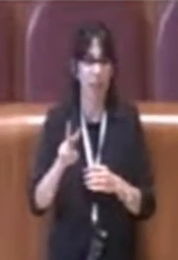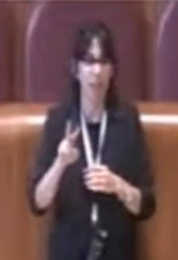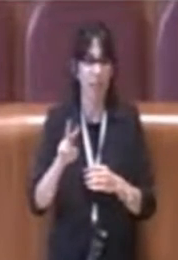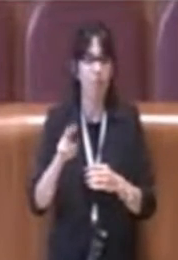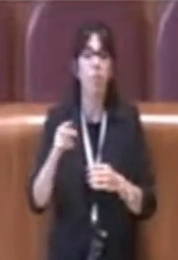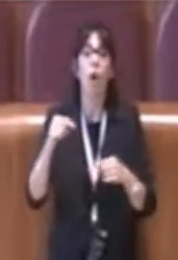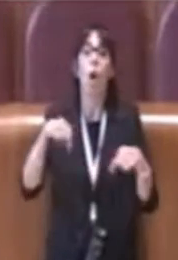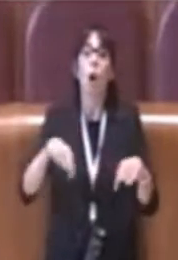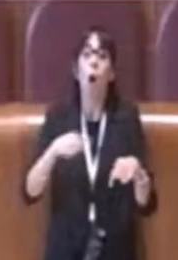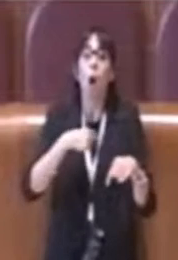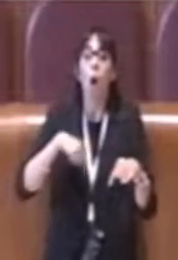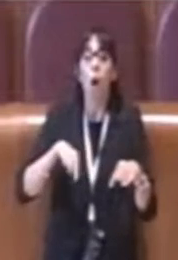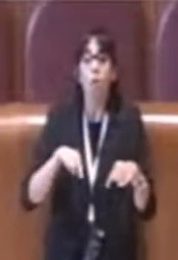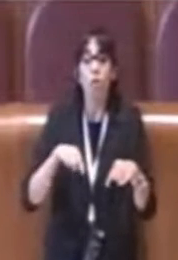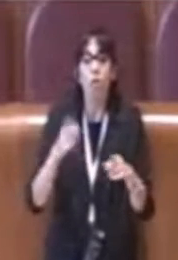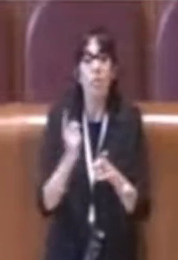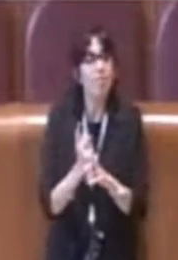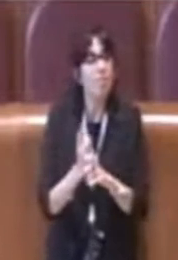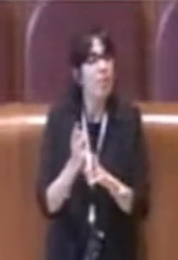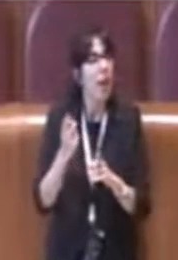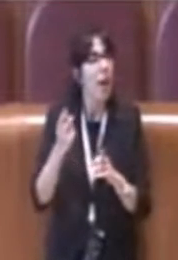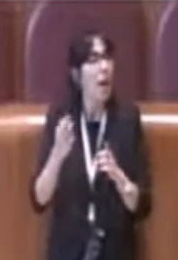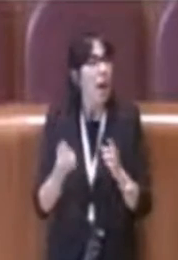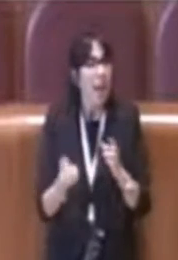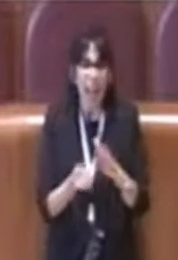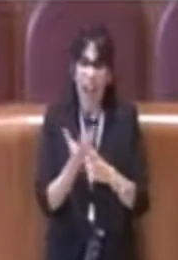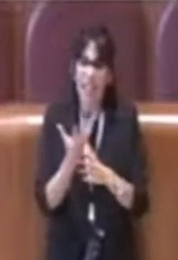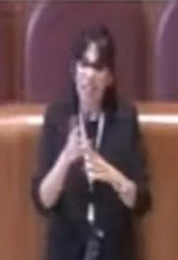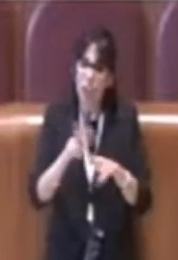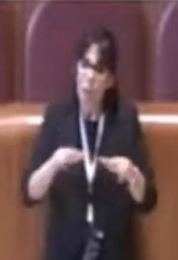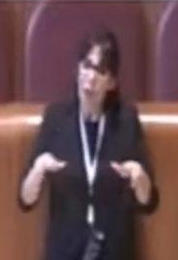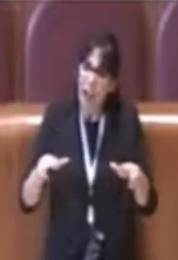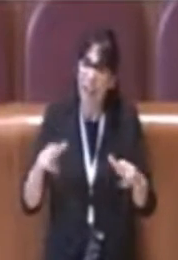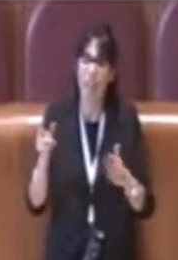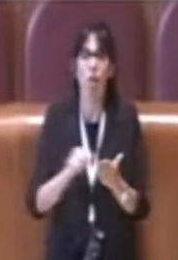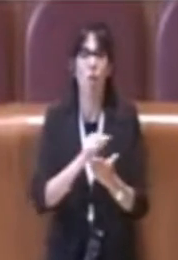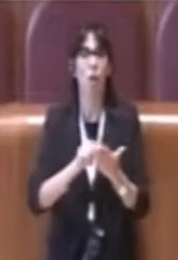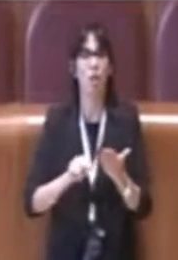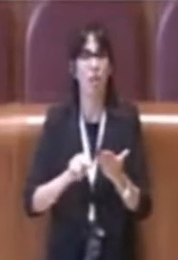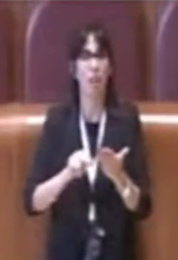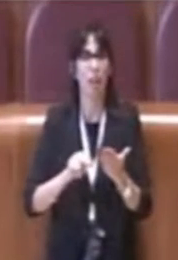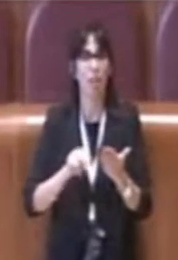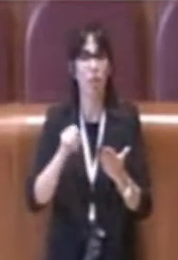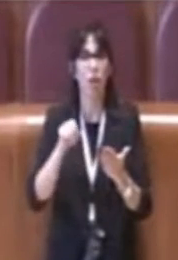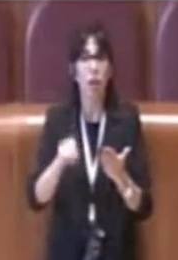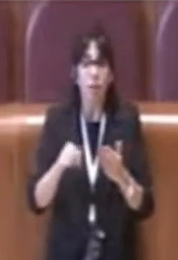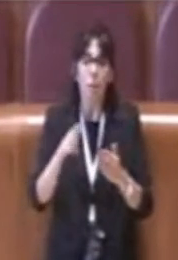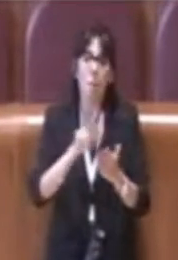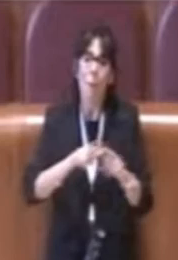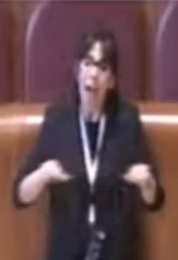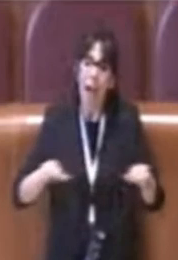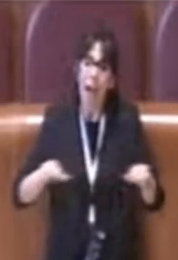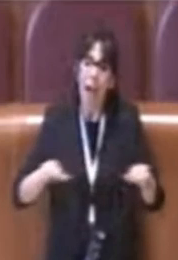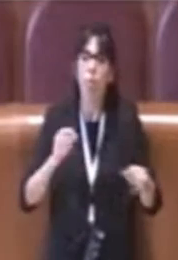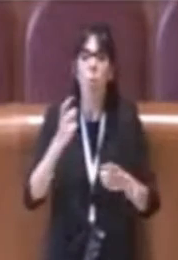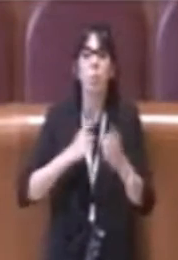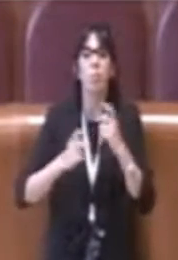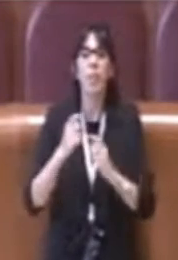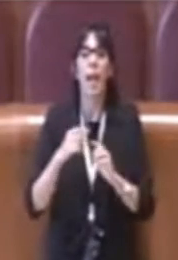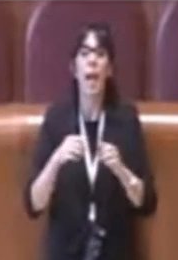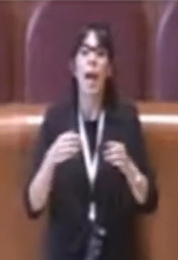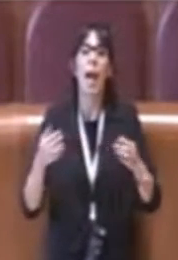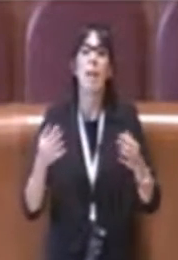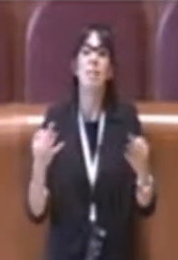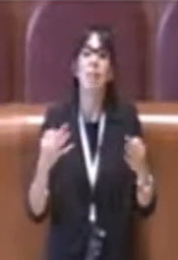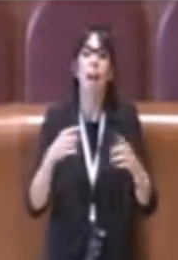noi oggi ci ritroviamo a votare la realizzazione di un parcheggio che deriva da uno standard urbanistico appunto generato dalla